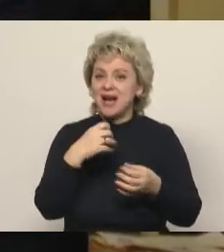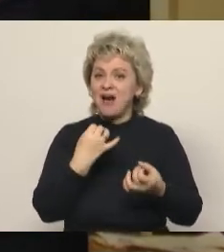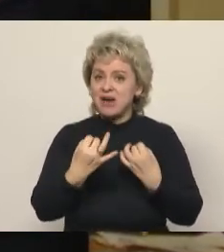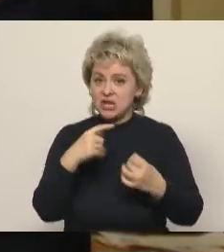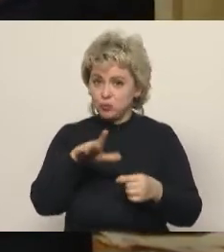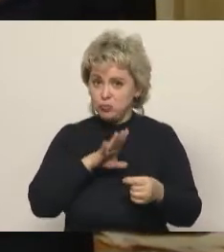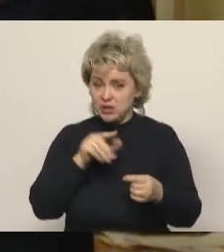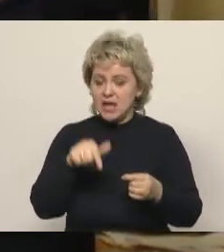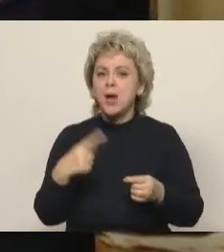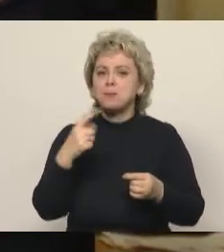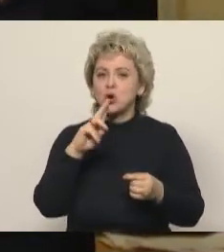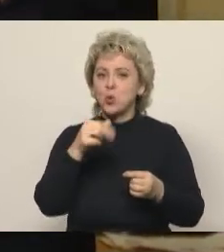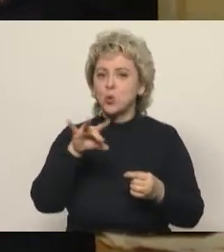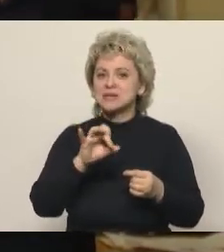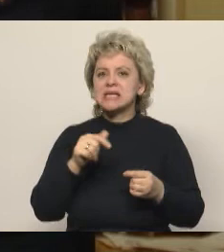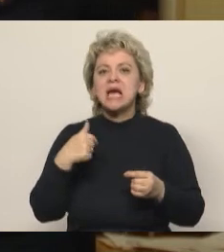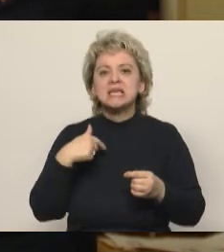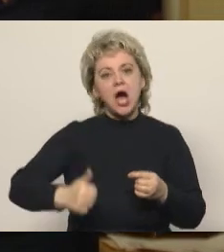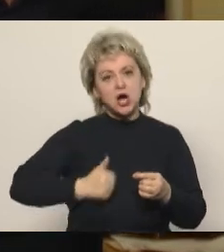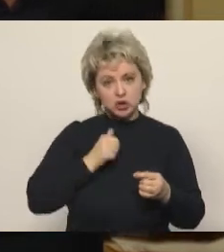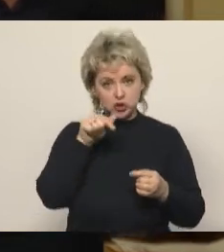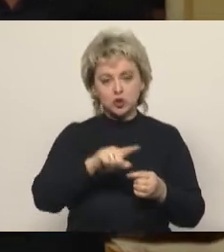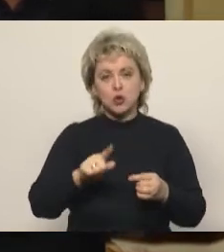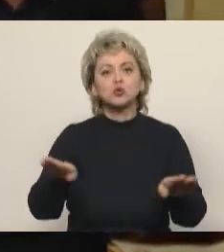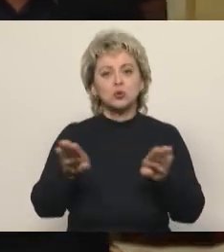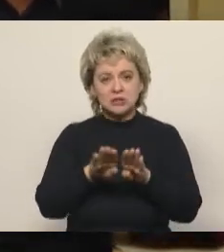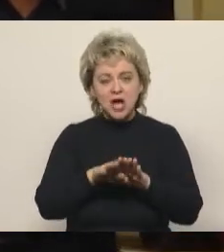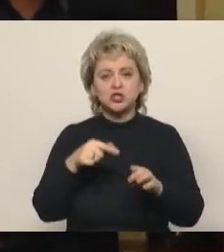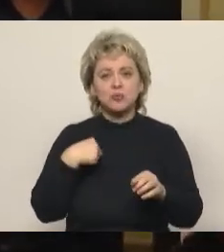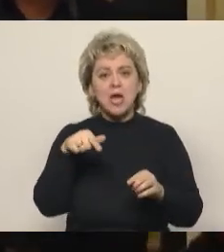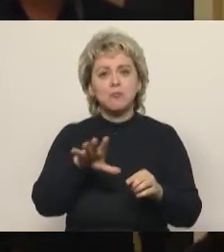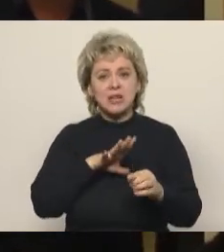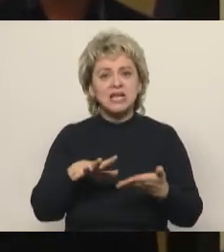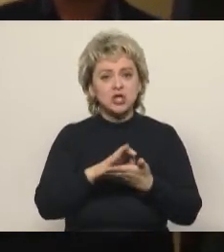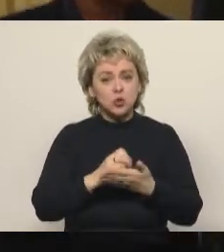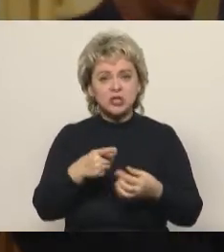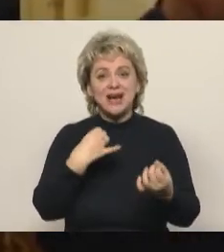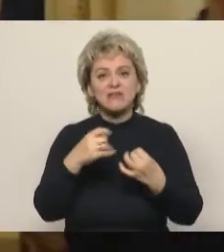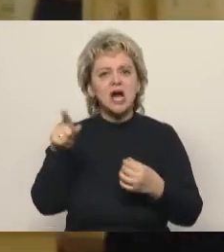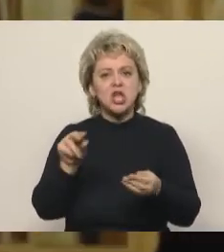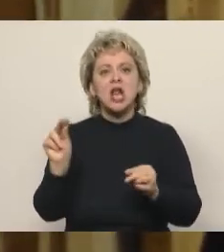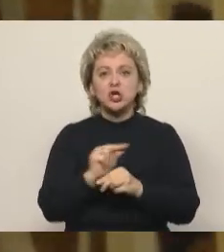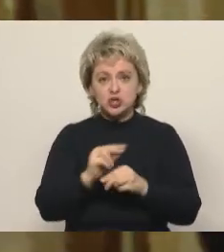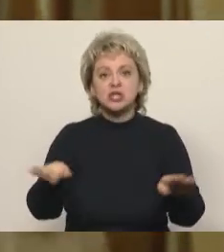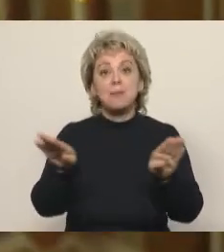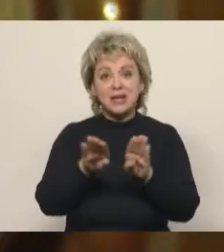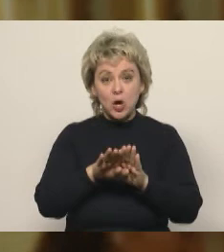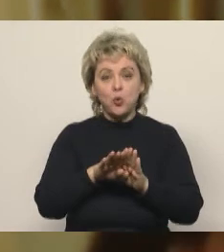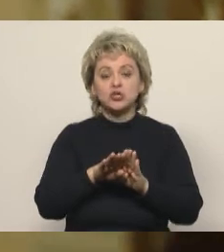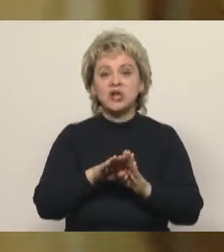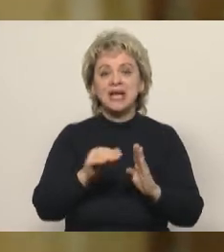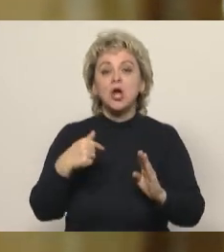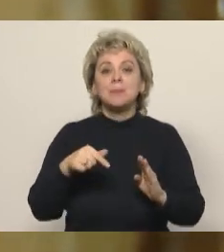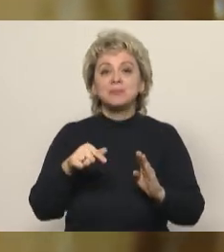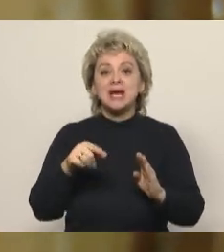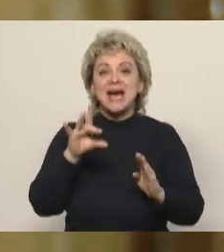курсах. Вот. Так что я гордился тем, что я тоже картавил. Она меня лечила по такой же